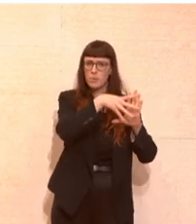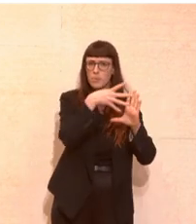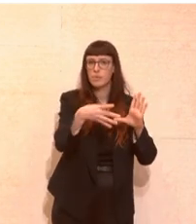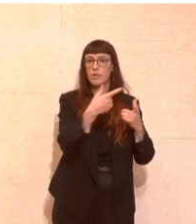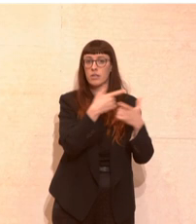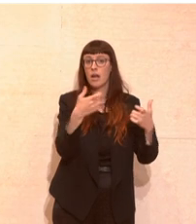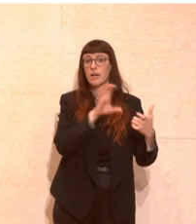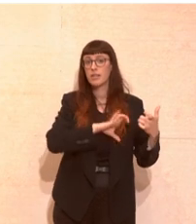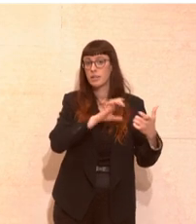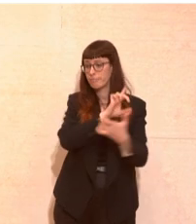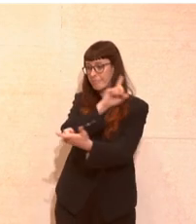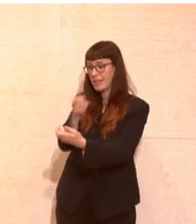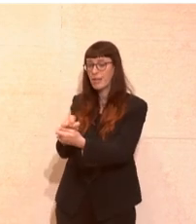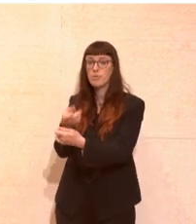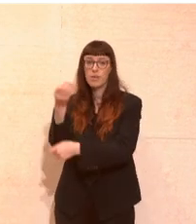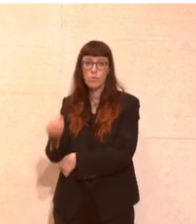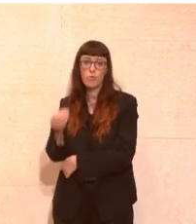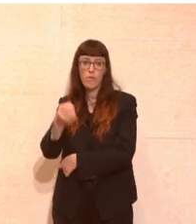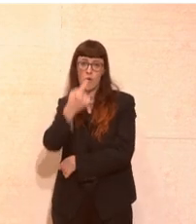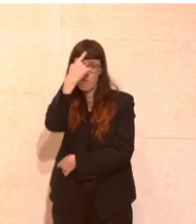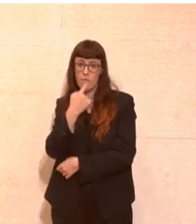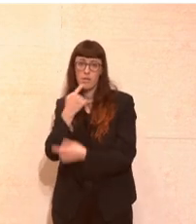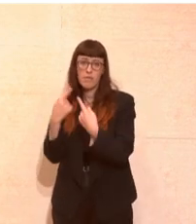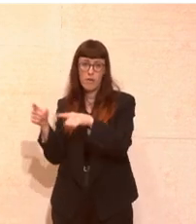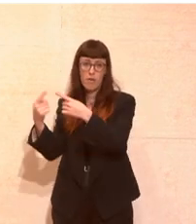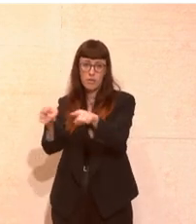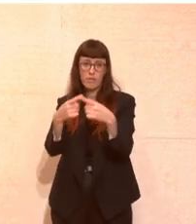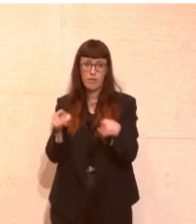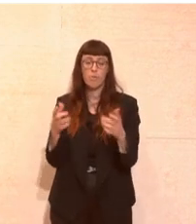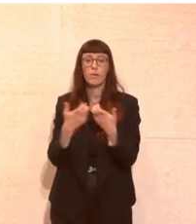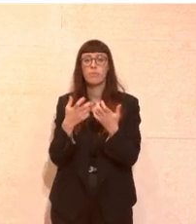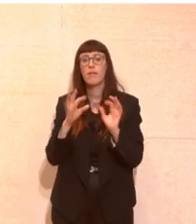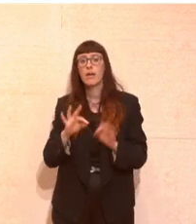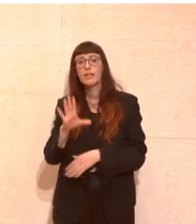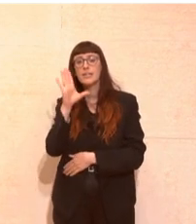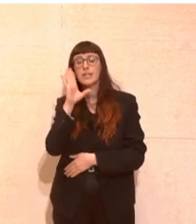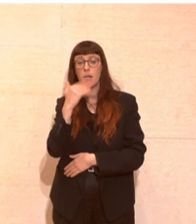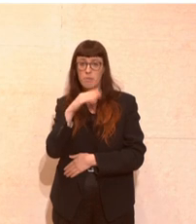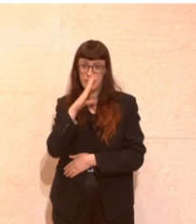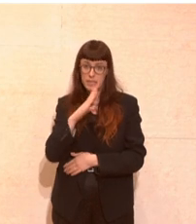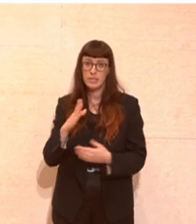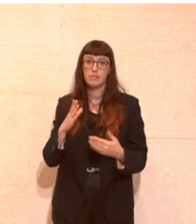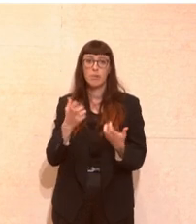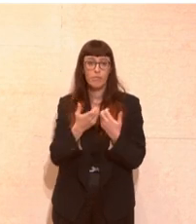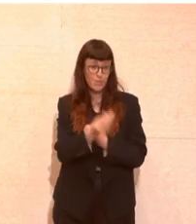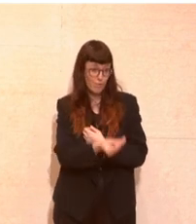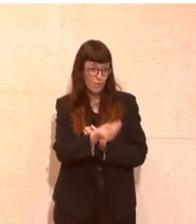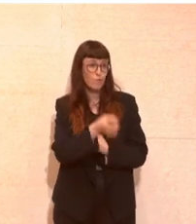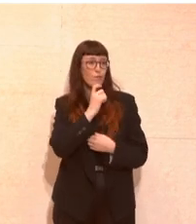mieux s'adapter à la physiologie des enfants à chaque âge. Donc ça peut être côté sieste, hein, et toi tu vas en parler pour les petits, ou